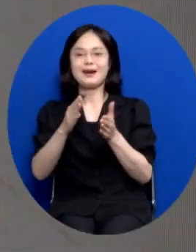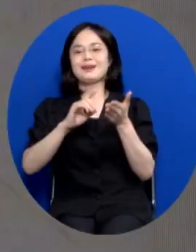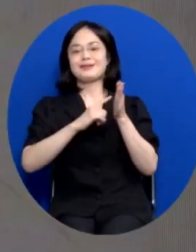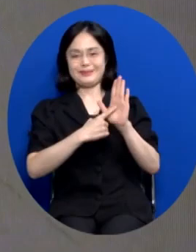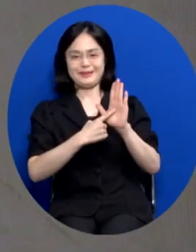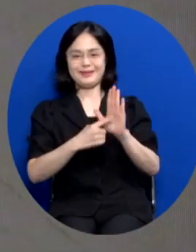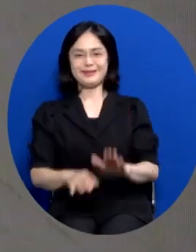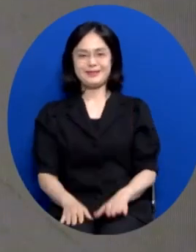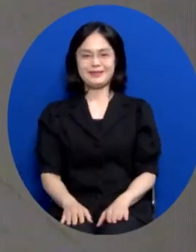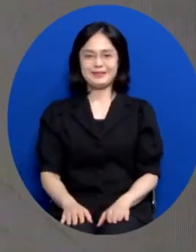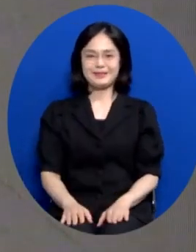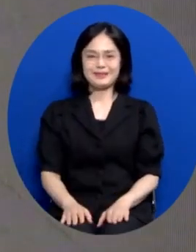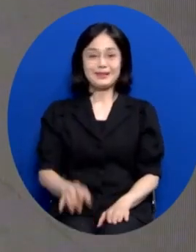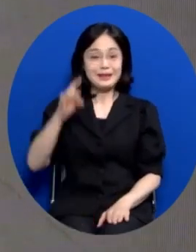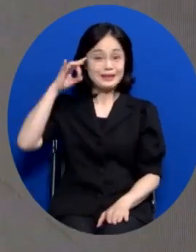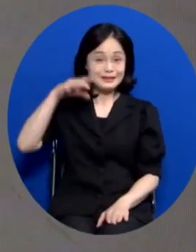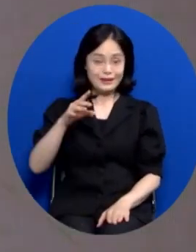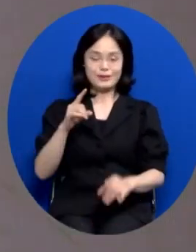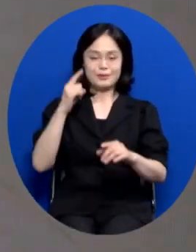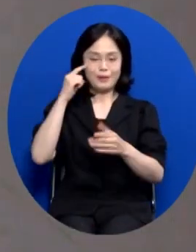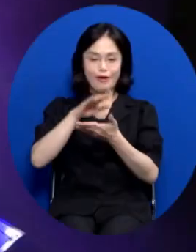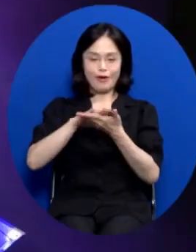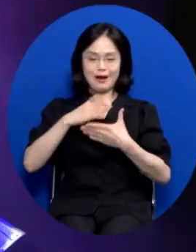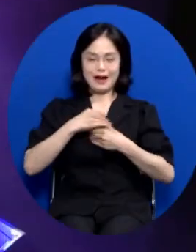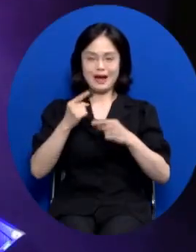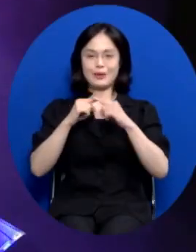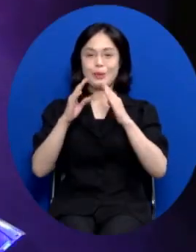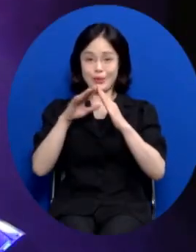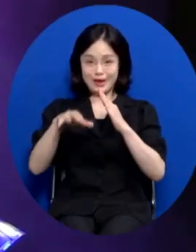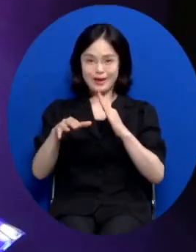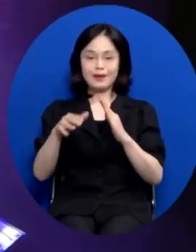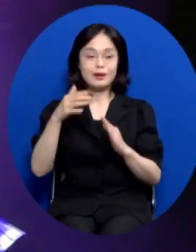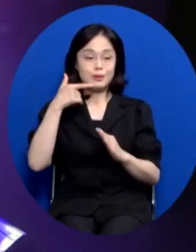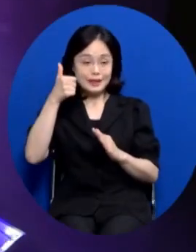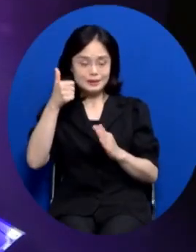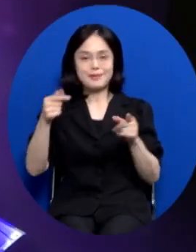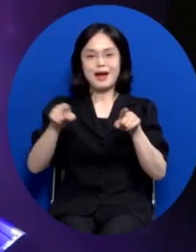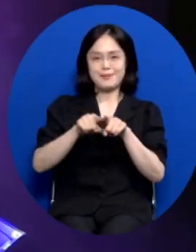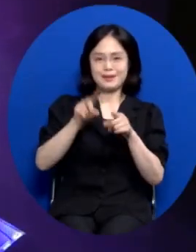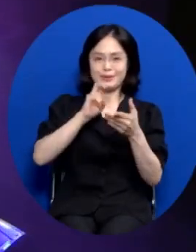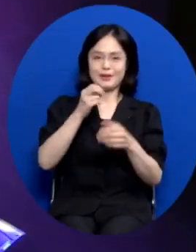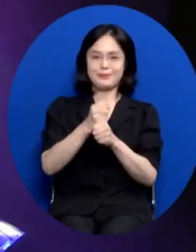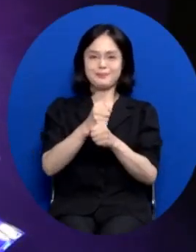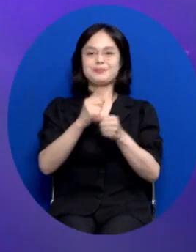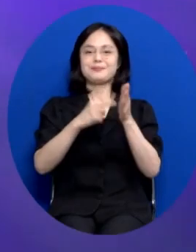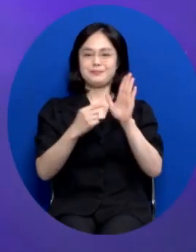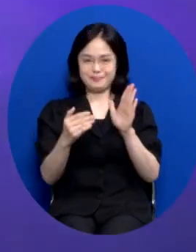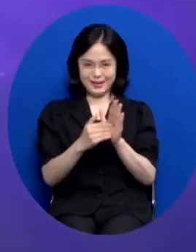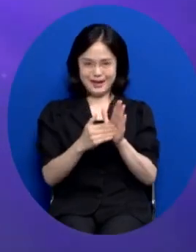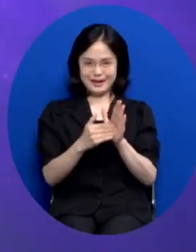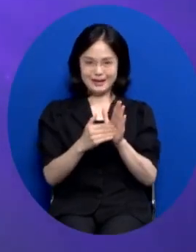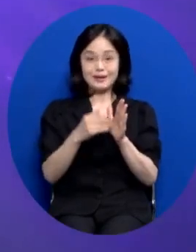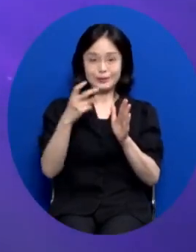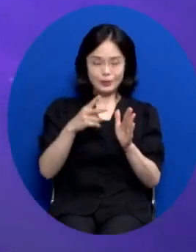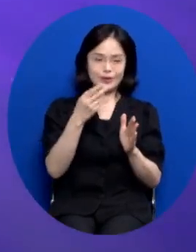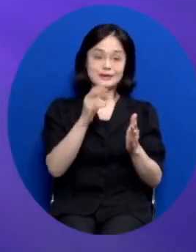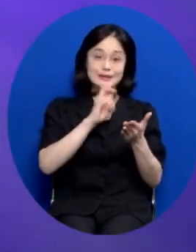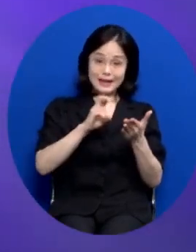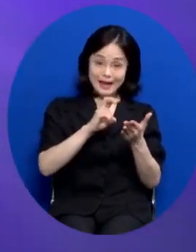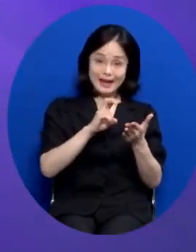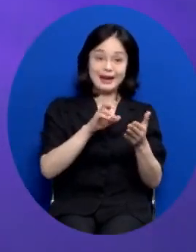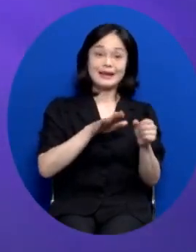평강교회 박희정 목사와 공동작업했습니다 수록곡은 타이틀 사랑하고 사랑하라 그 사랑 등 총